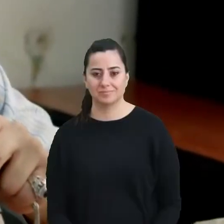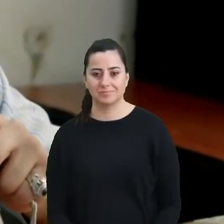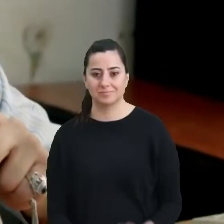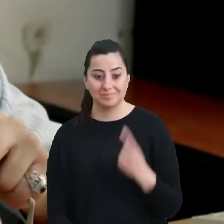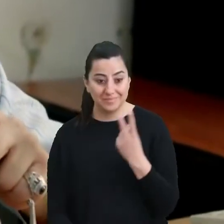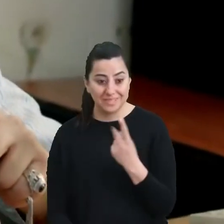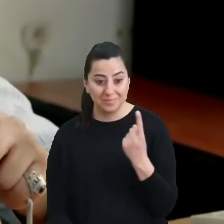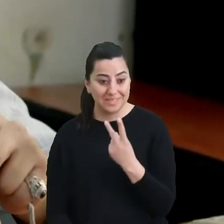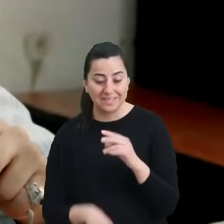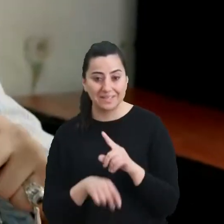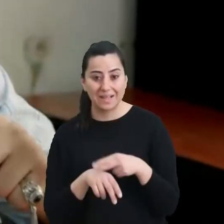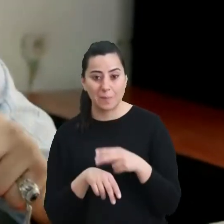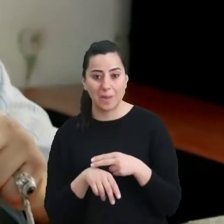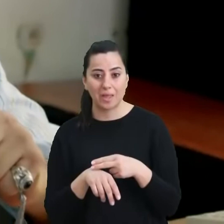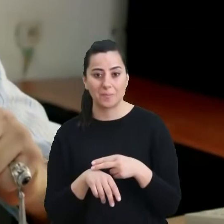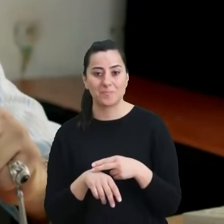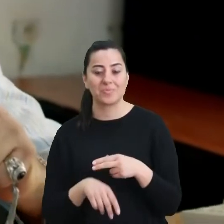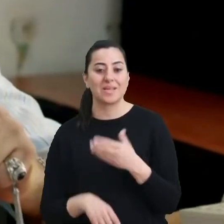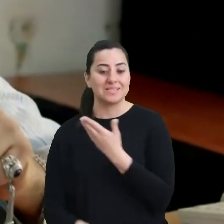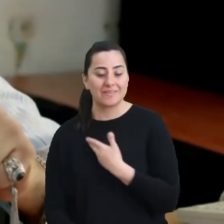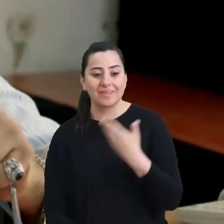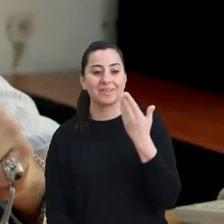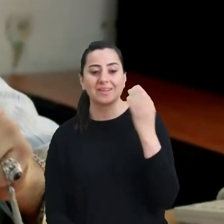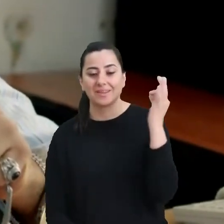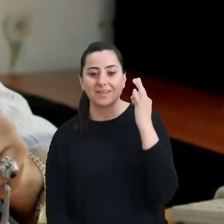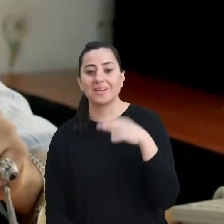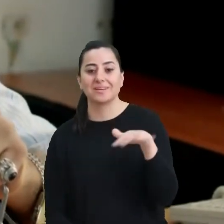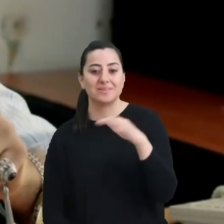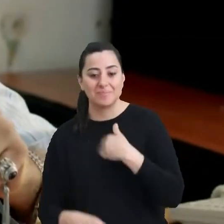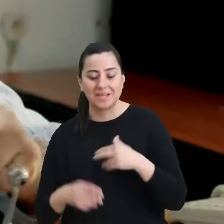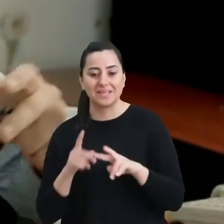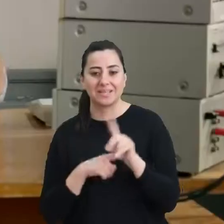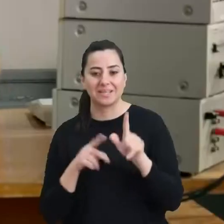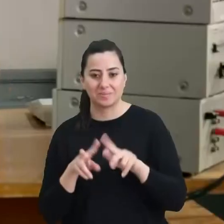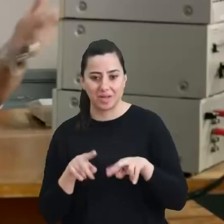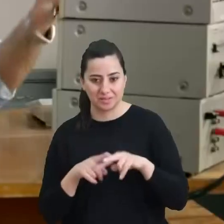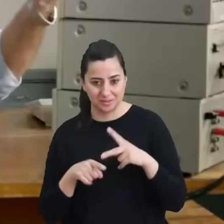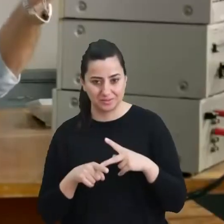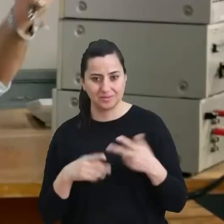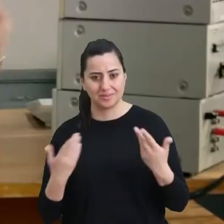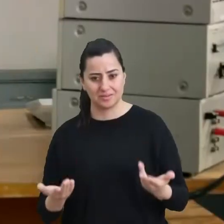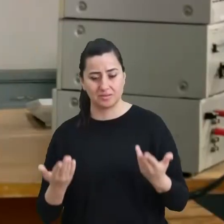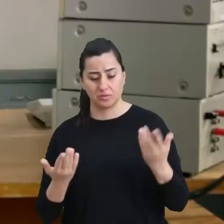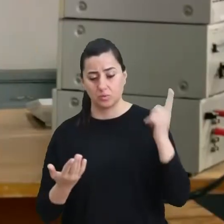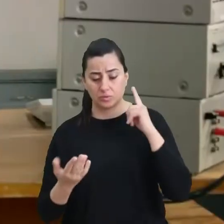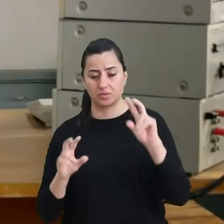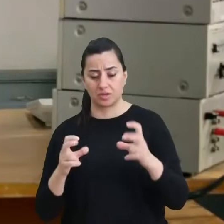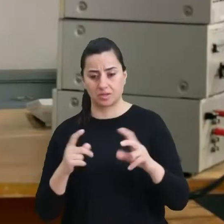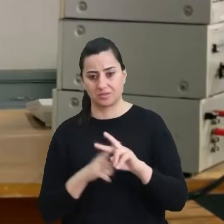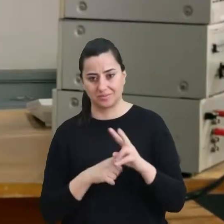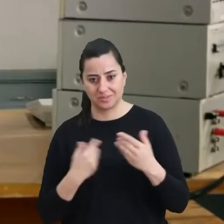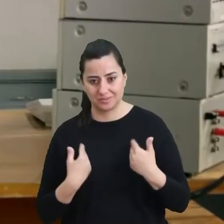Bir iki deneme bir iki. Sevgili dinleyenler, ben Yılmaz. Namı değer radyocu